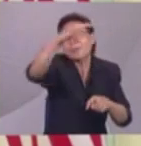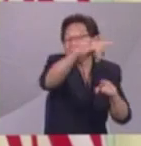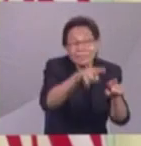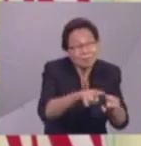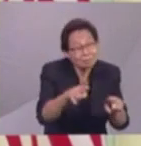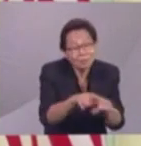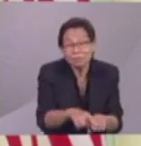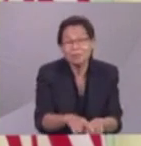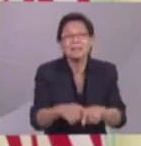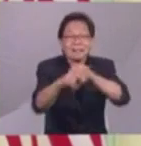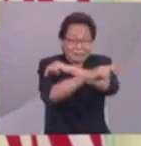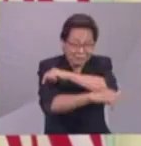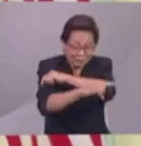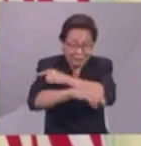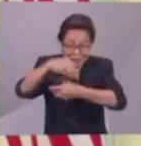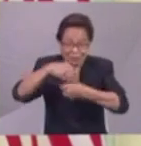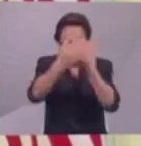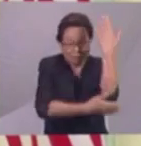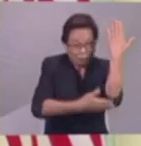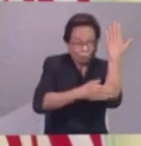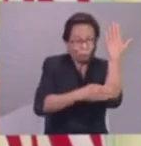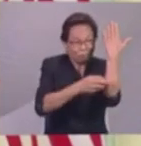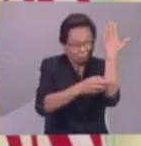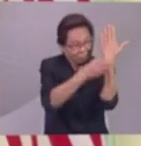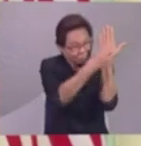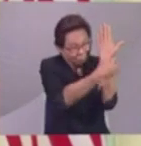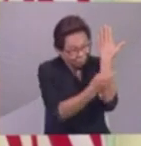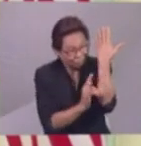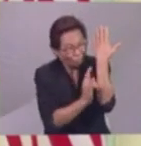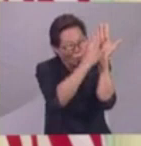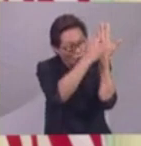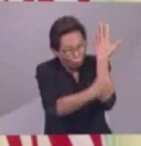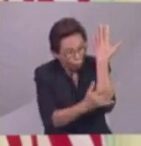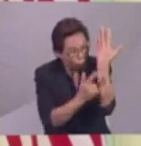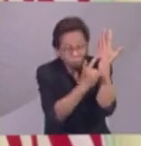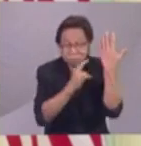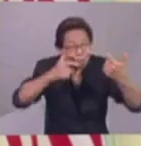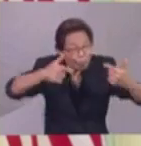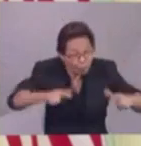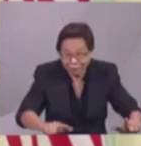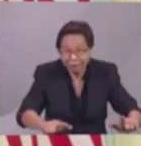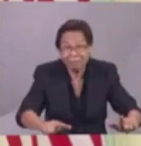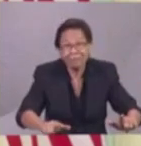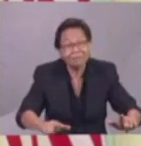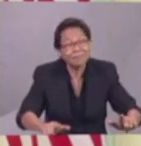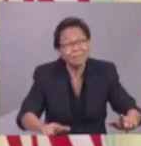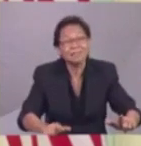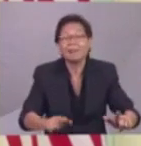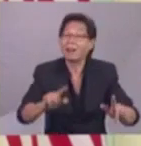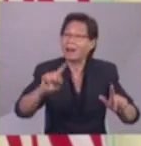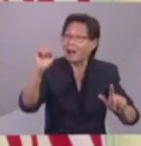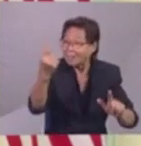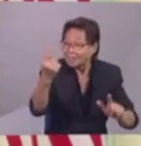rentas antara negeri di dalam semenanjung juga tidak dibenarkan kecuali dengan kebenaran